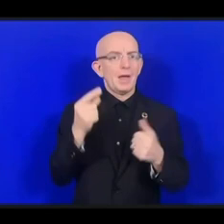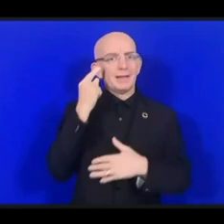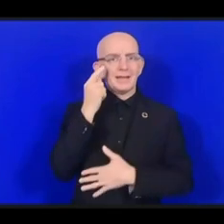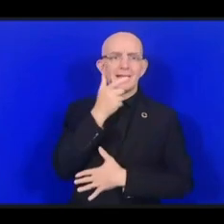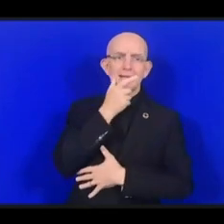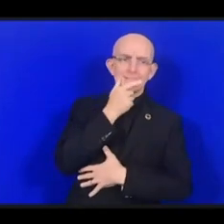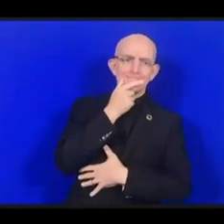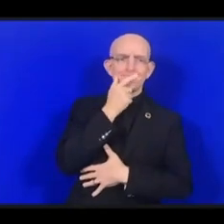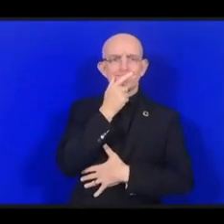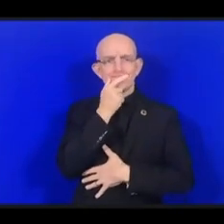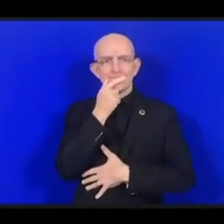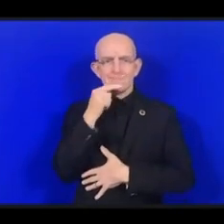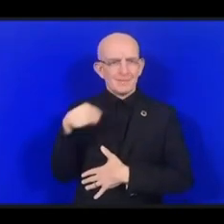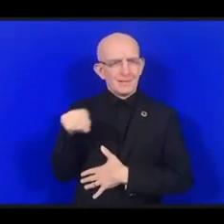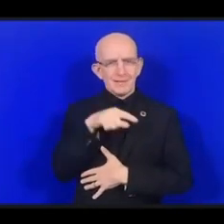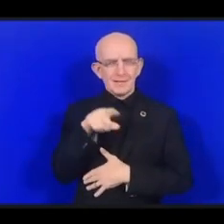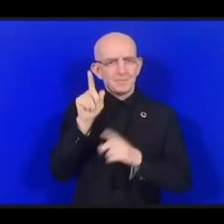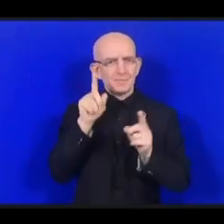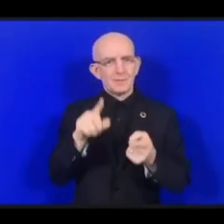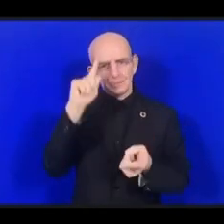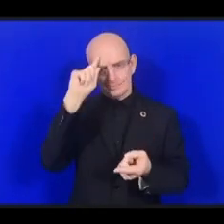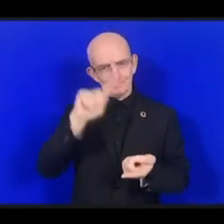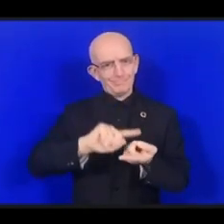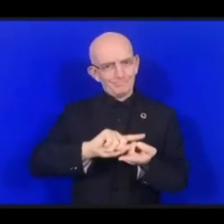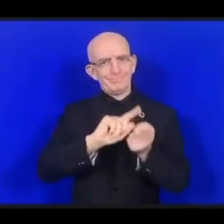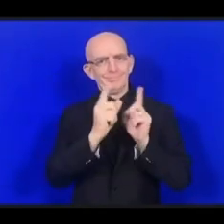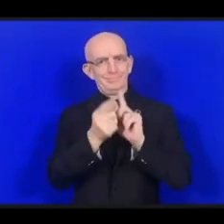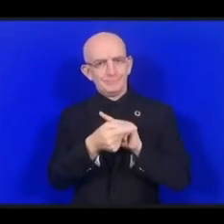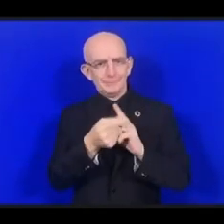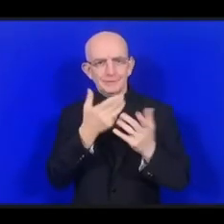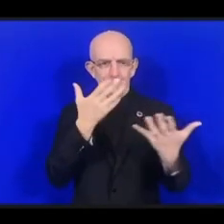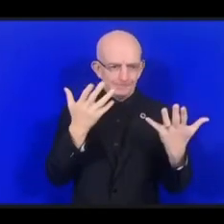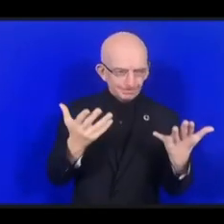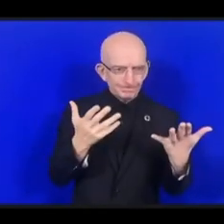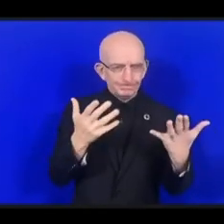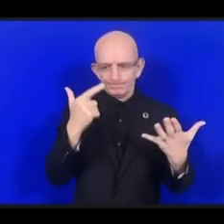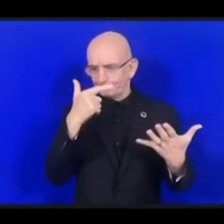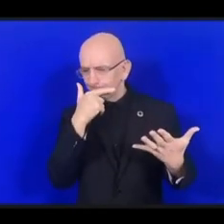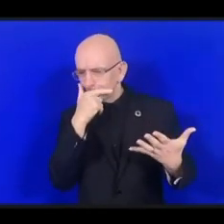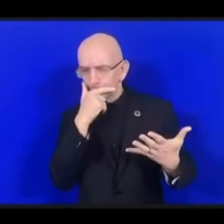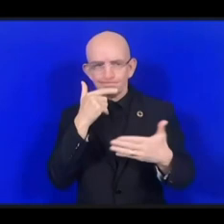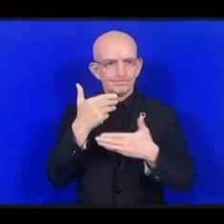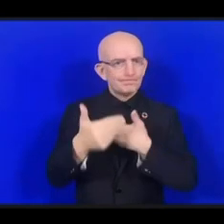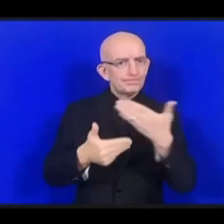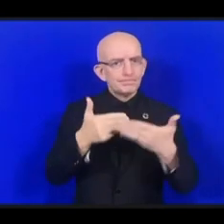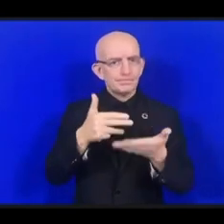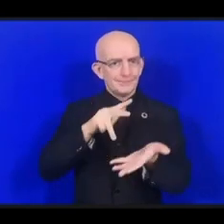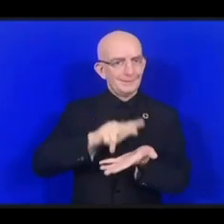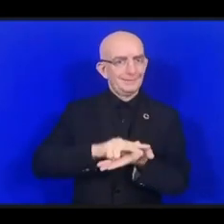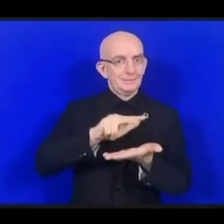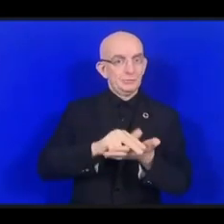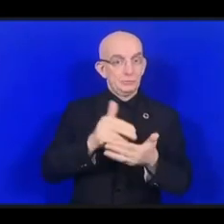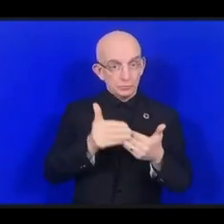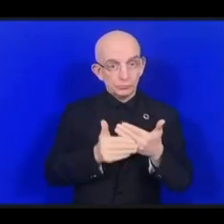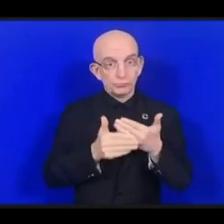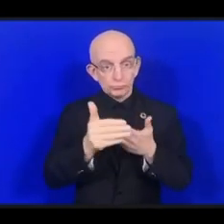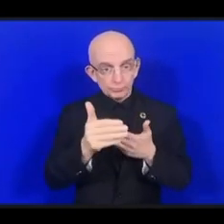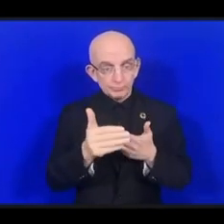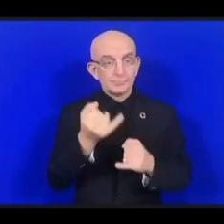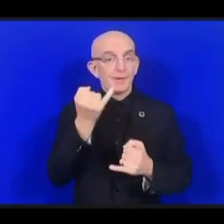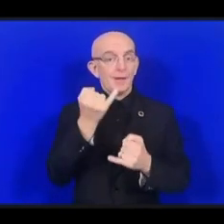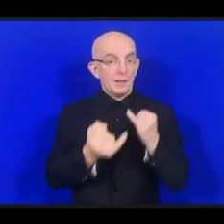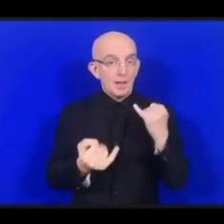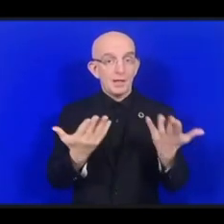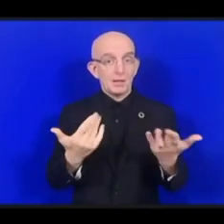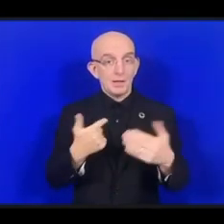以呢，在决策的过程当中呢，我们要采纳新的思维。最终